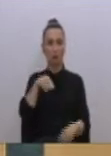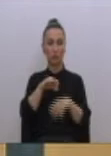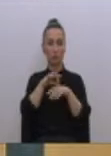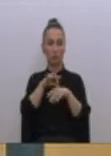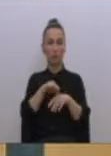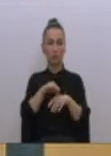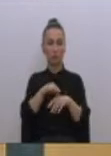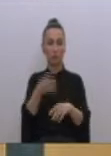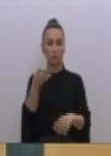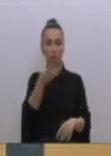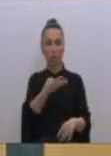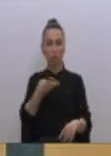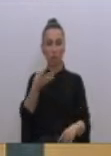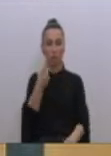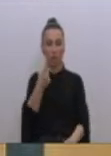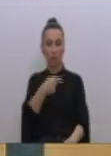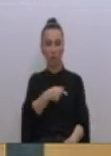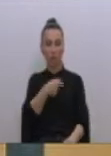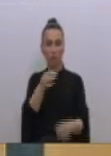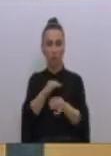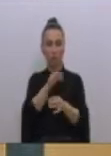დიდი 4-ეულიდან ერთ-ერთი კომპანია.